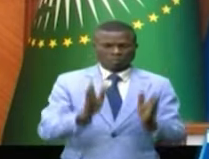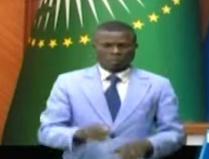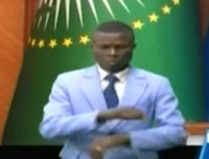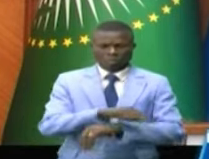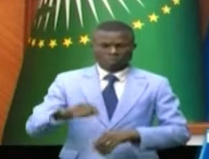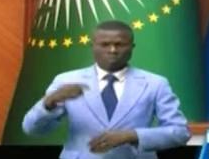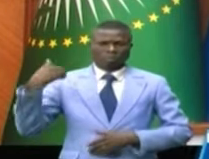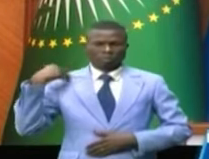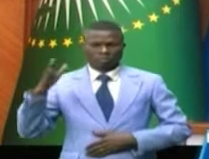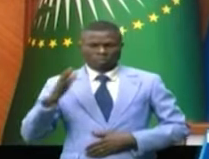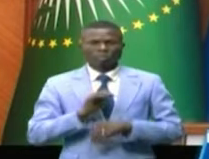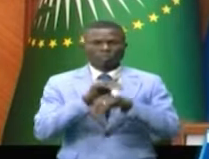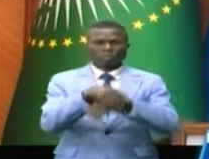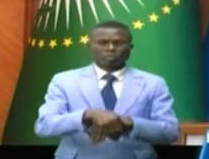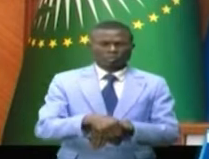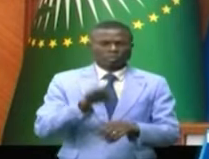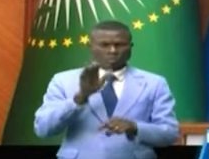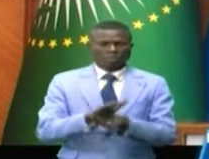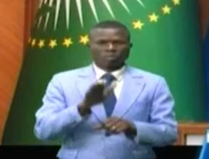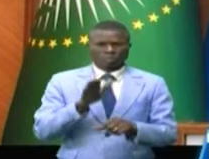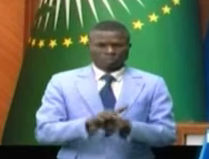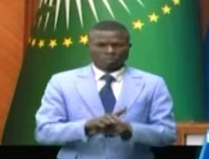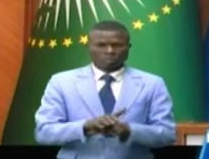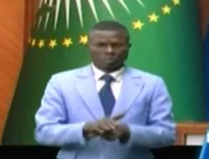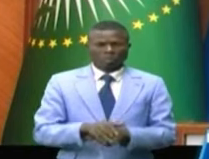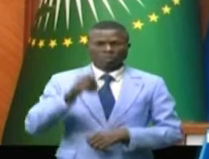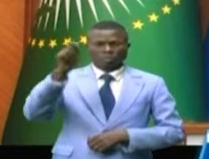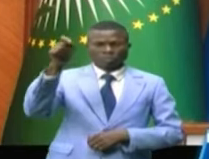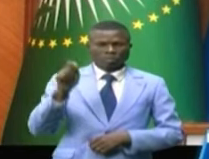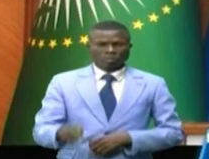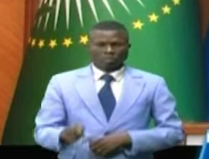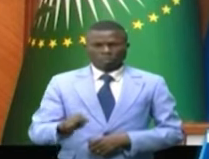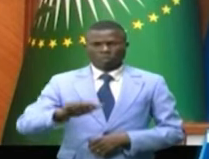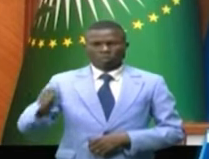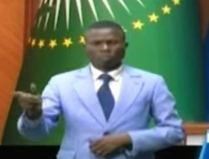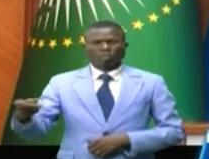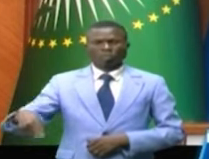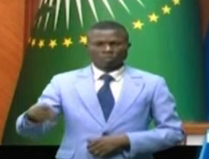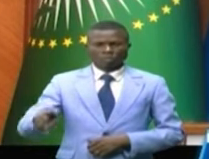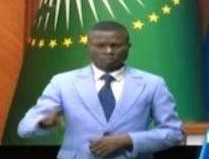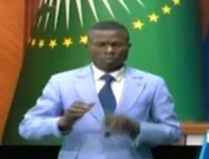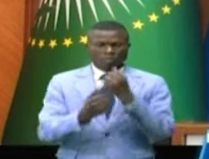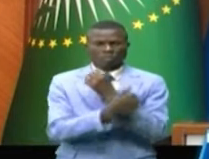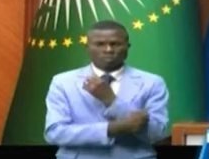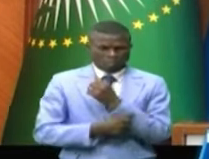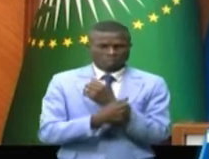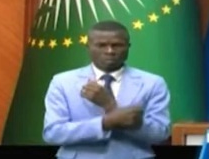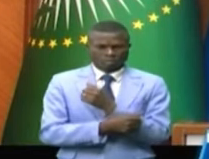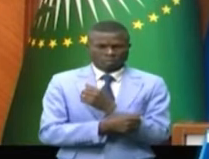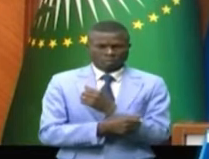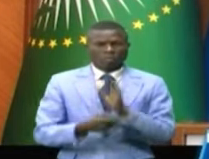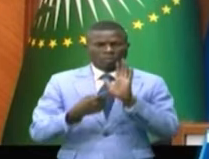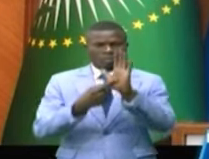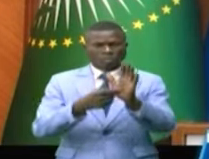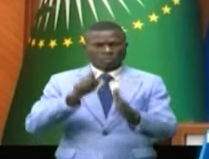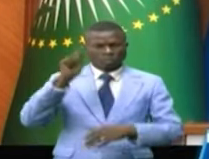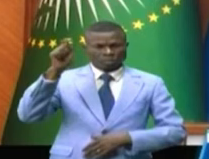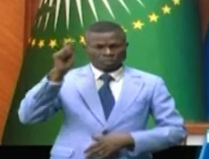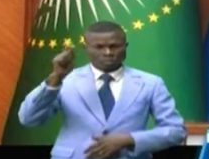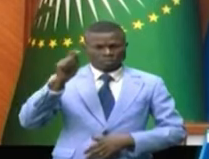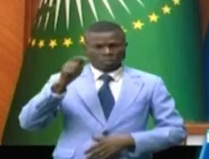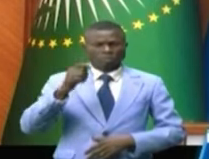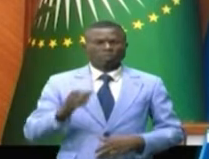nationales, la participation active des forces vives d'autres provinces de la République, ce qui témoigne de l'élan de